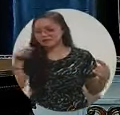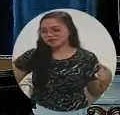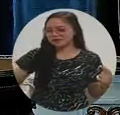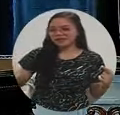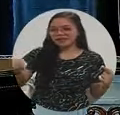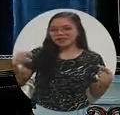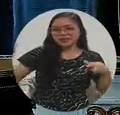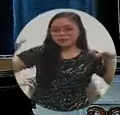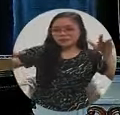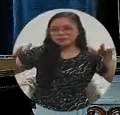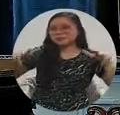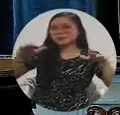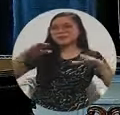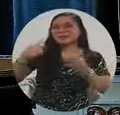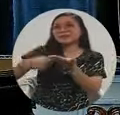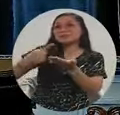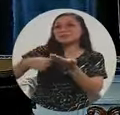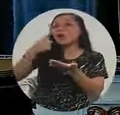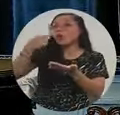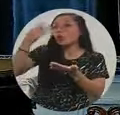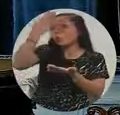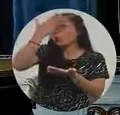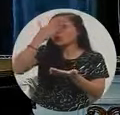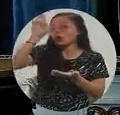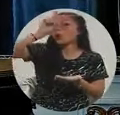Ang grabe ito si Tikyo